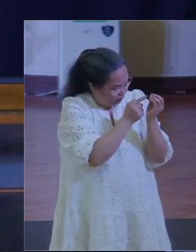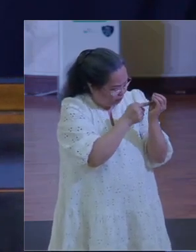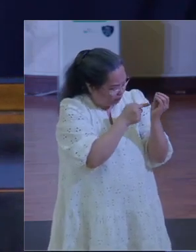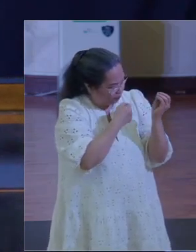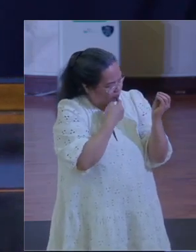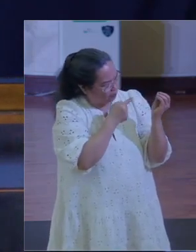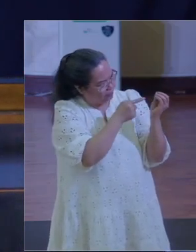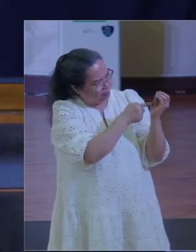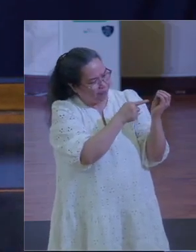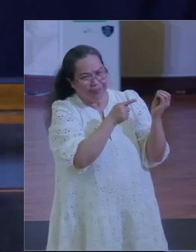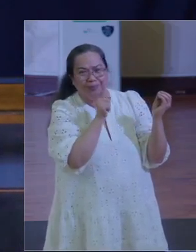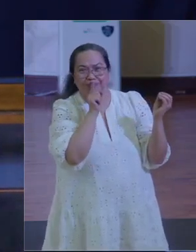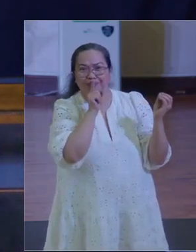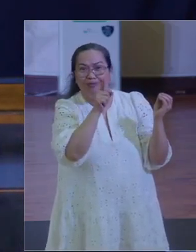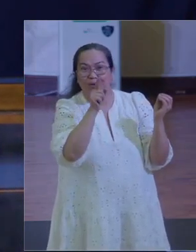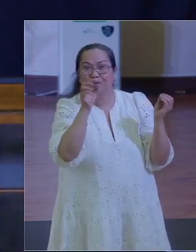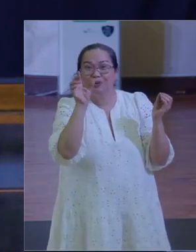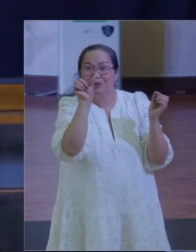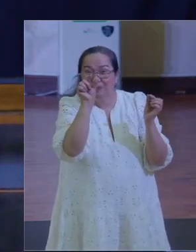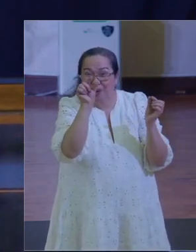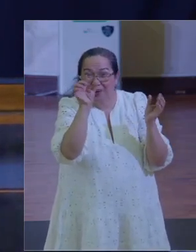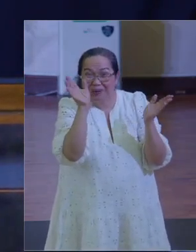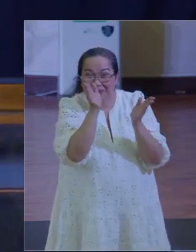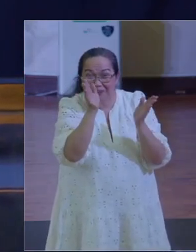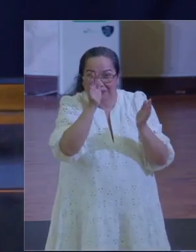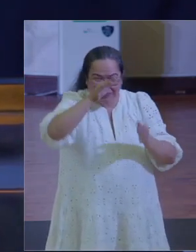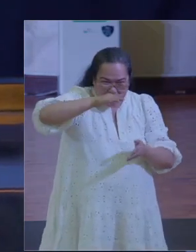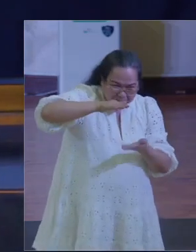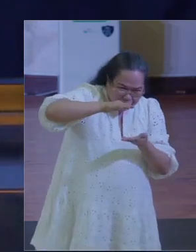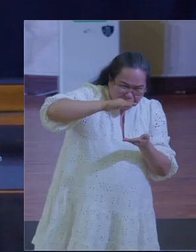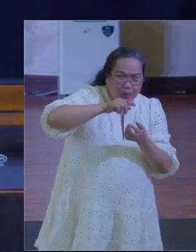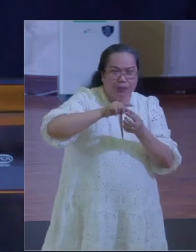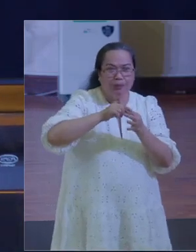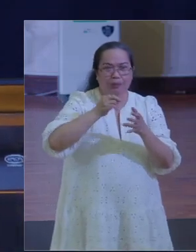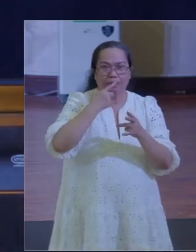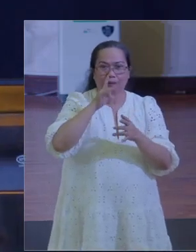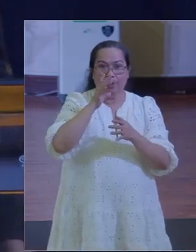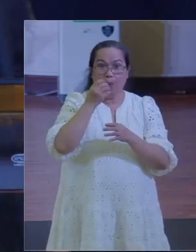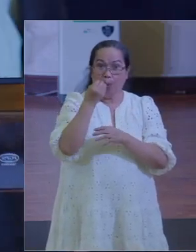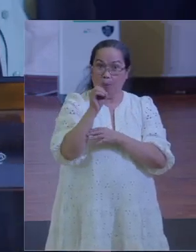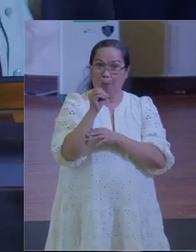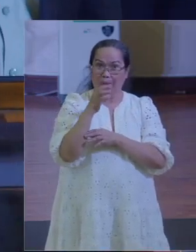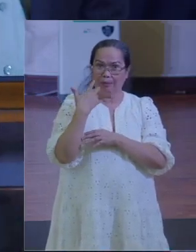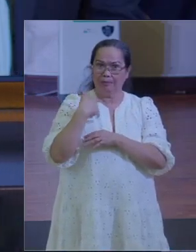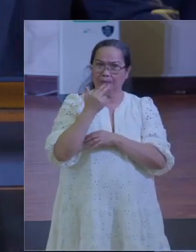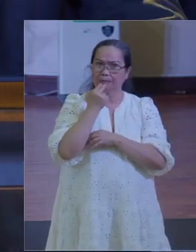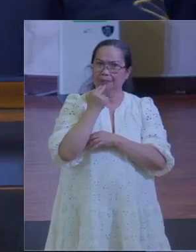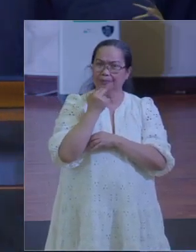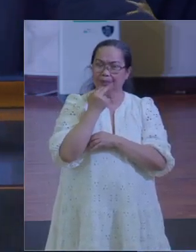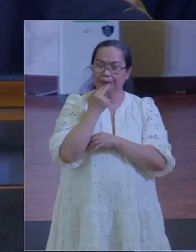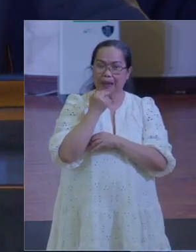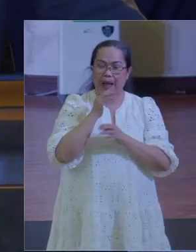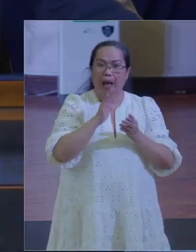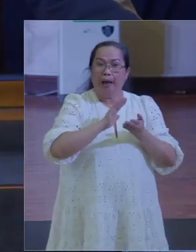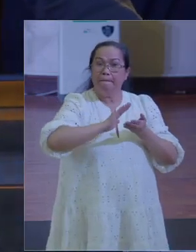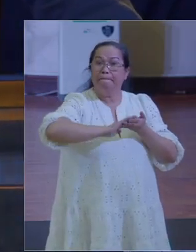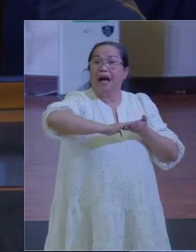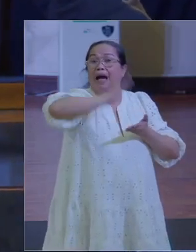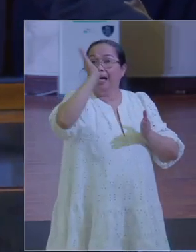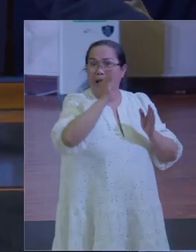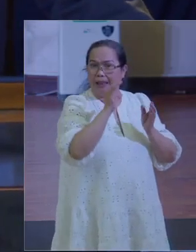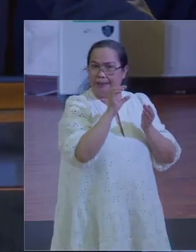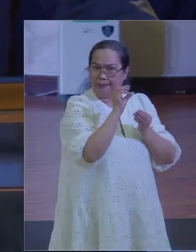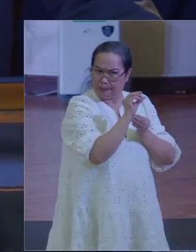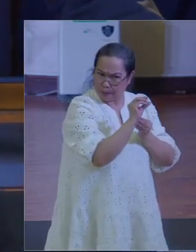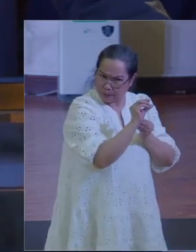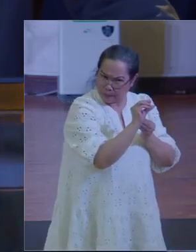miniature bonsai orange fruit. So nakatutuwa. Ang mahal pala ng bonsai. Akala ko pag